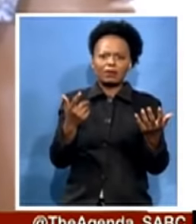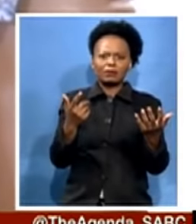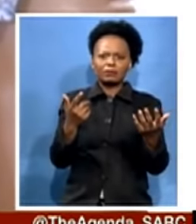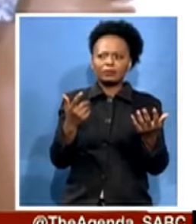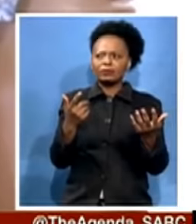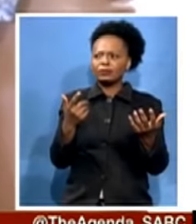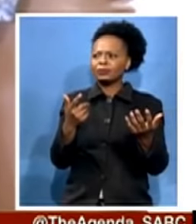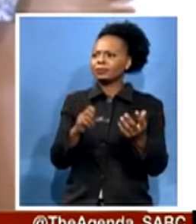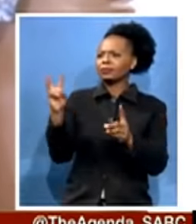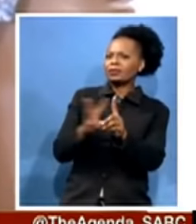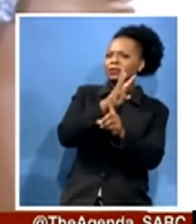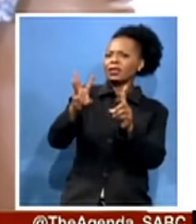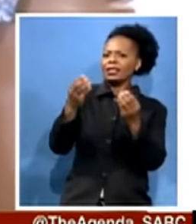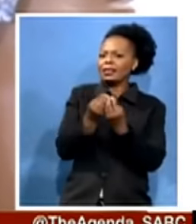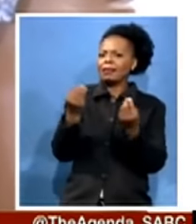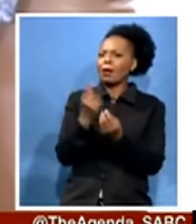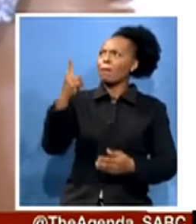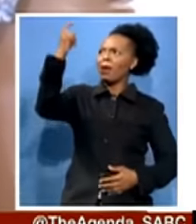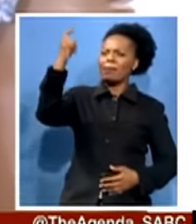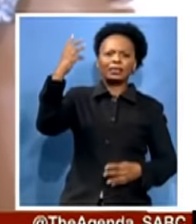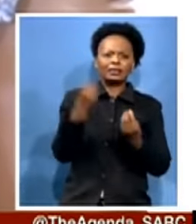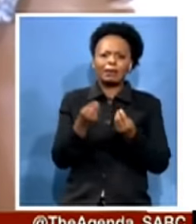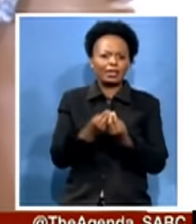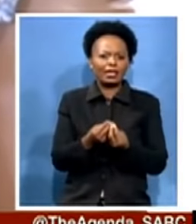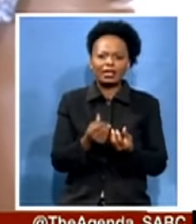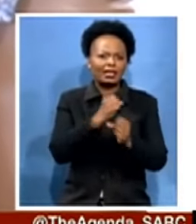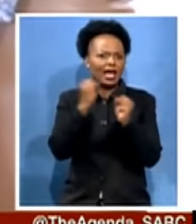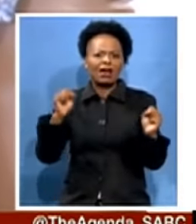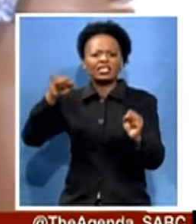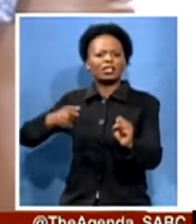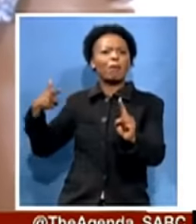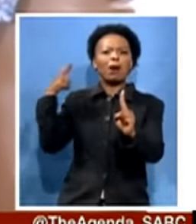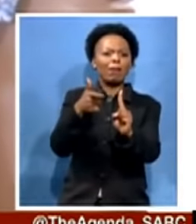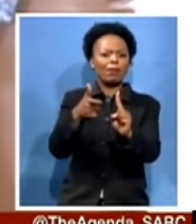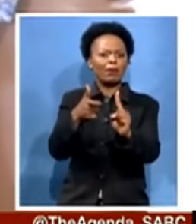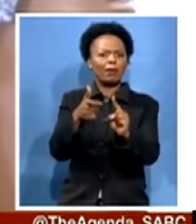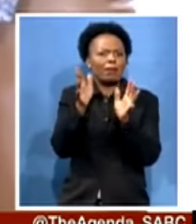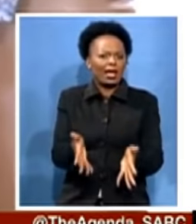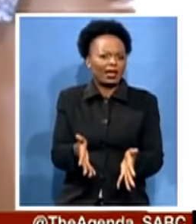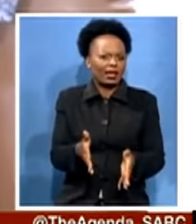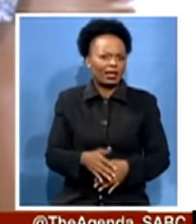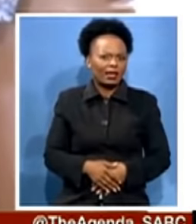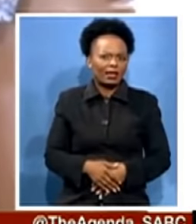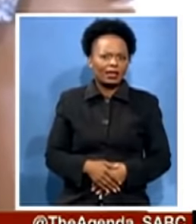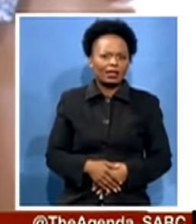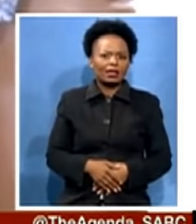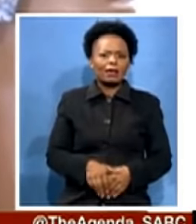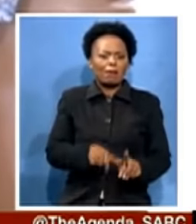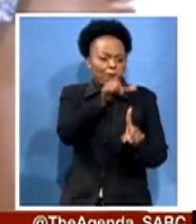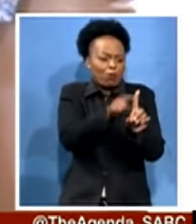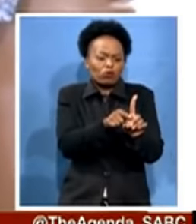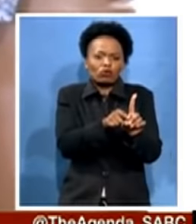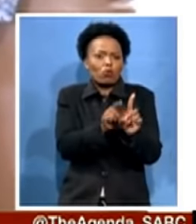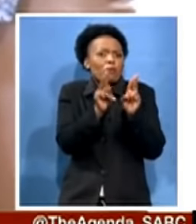uyasima ilobandlululo lo uya thina sibona ukuthi ungqowala umuntu ofila akayikhulumeli usala